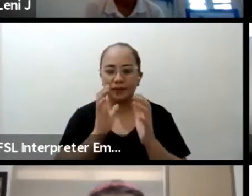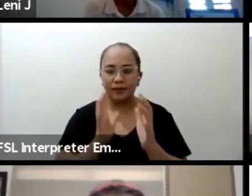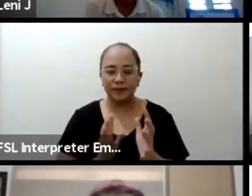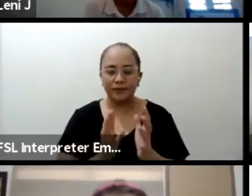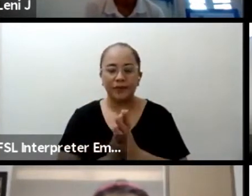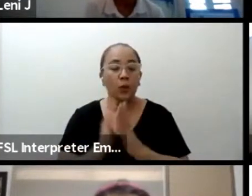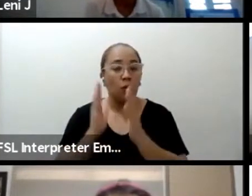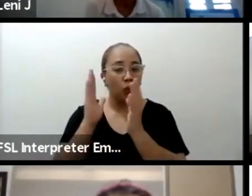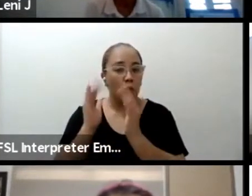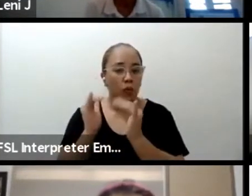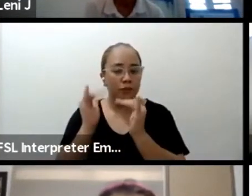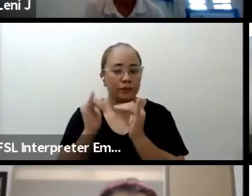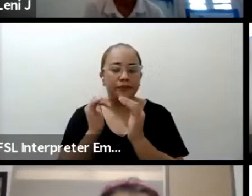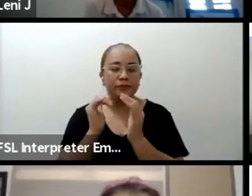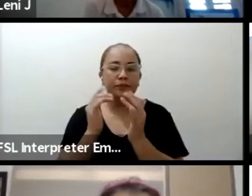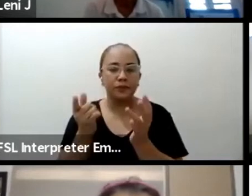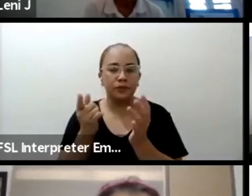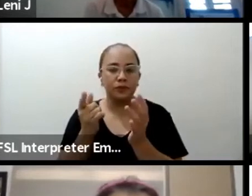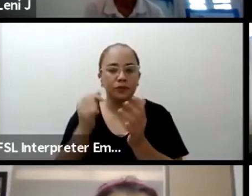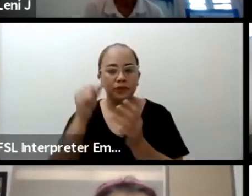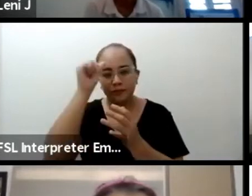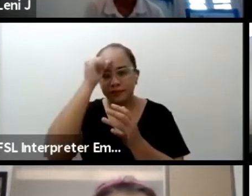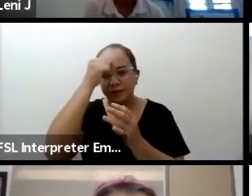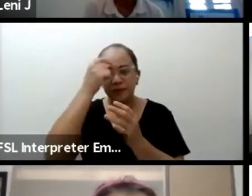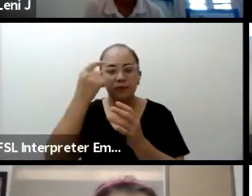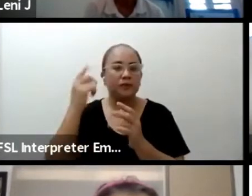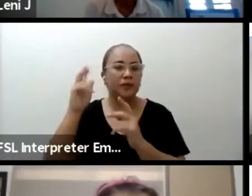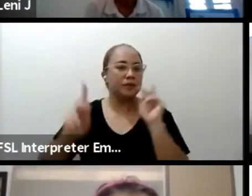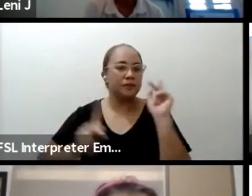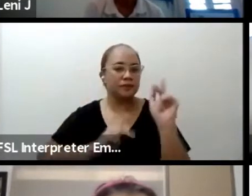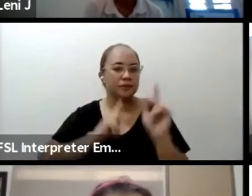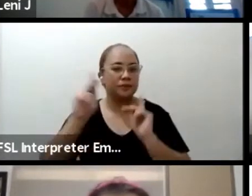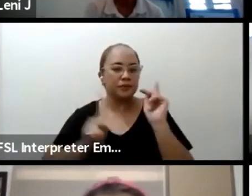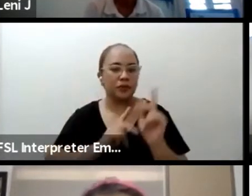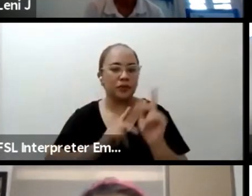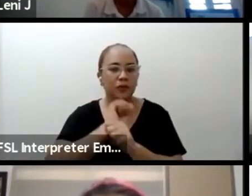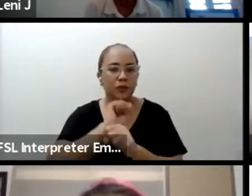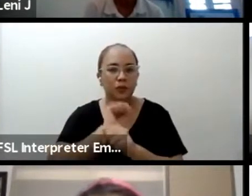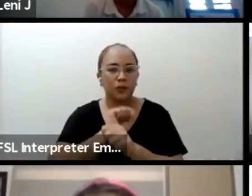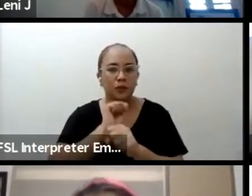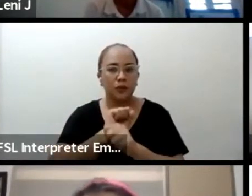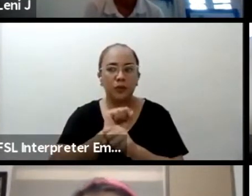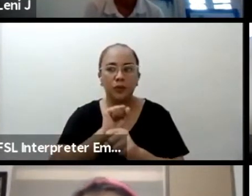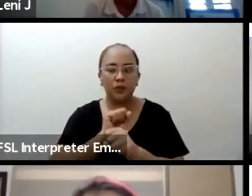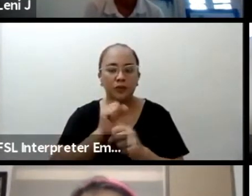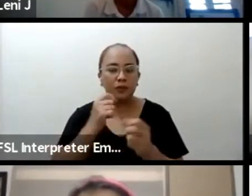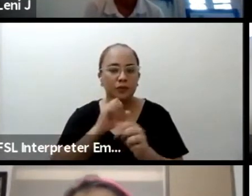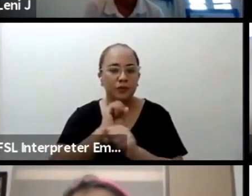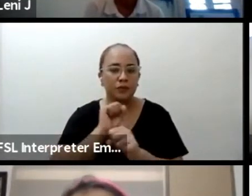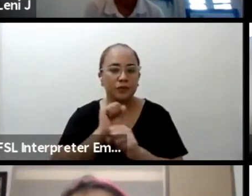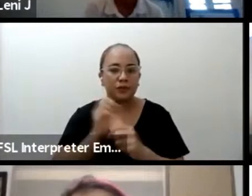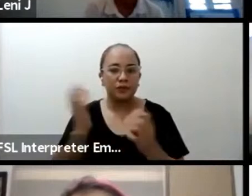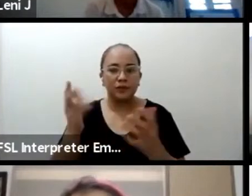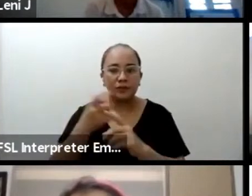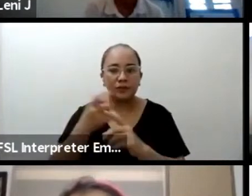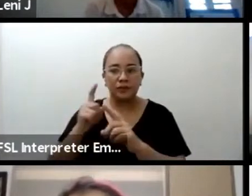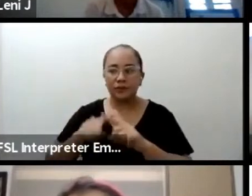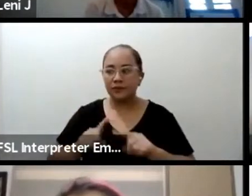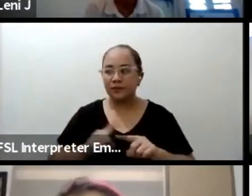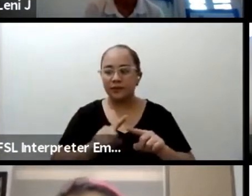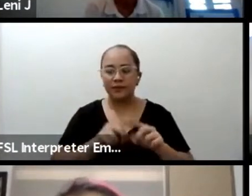sana tandaan din natin ang mga kababayan nating nagtatrabaho overseas. Marami ding mga healthcare workers